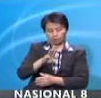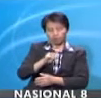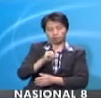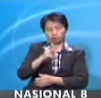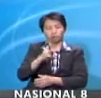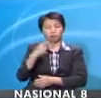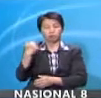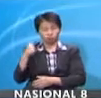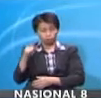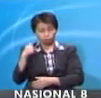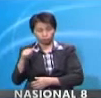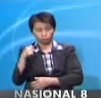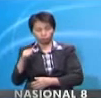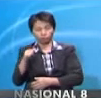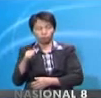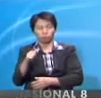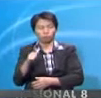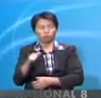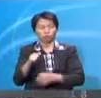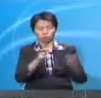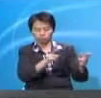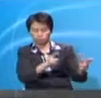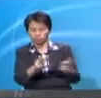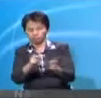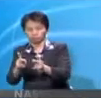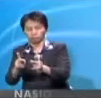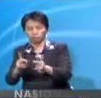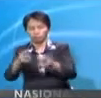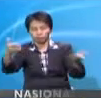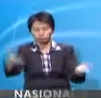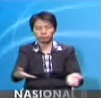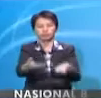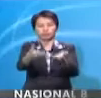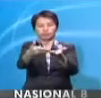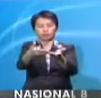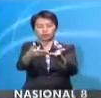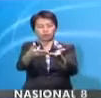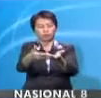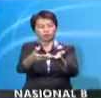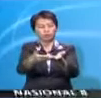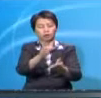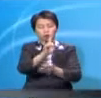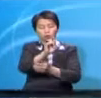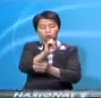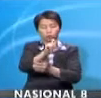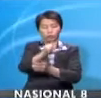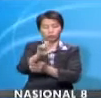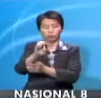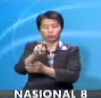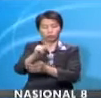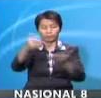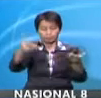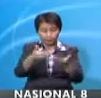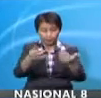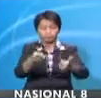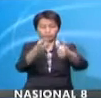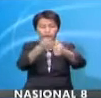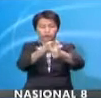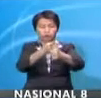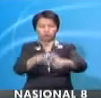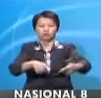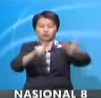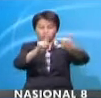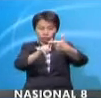ke-10, rolling plan diperkenalkan, iaitu rolling plan yang pertama, yang